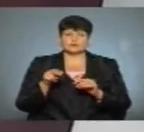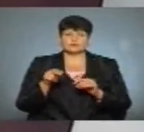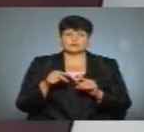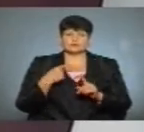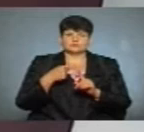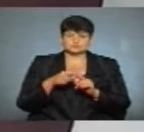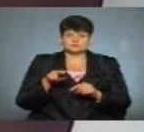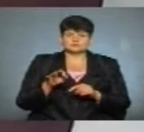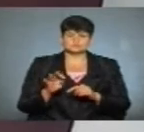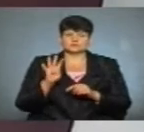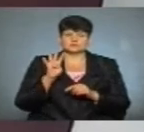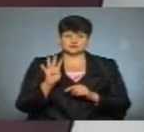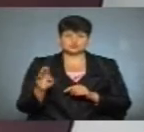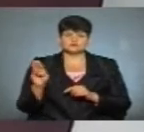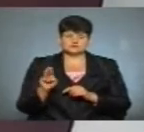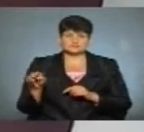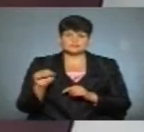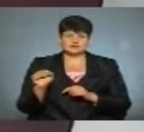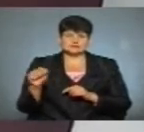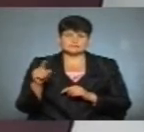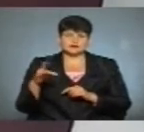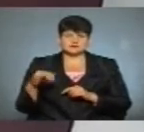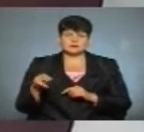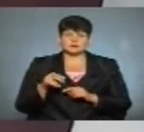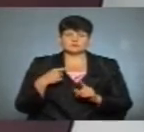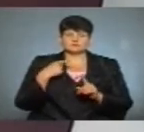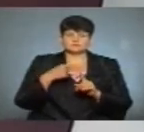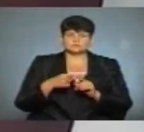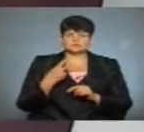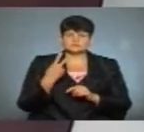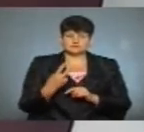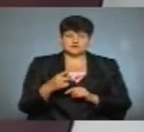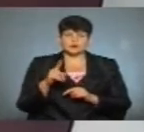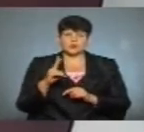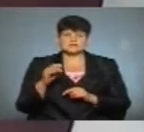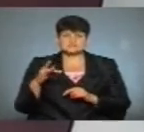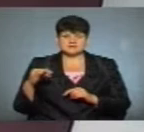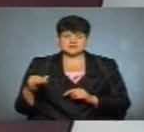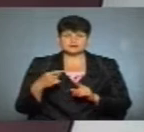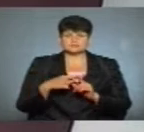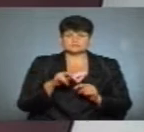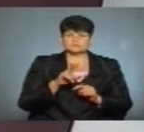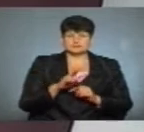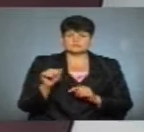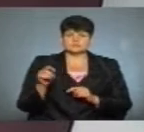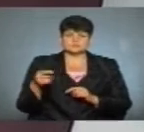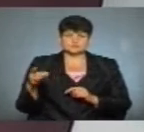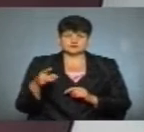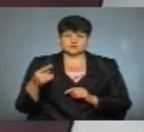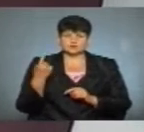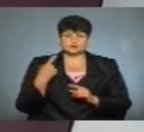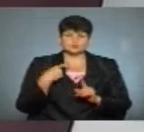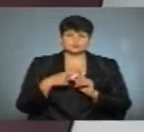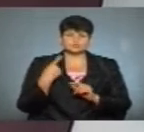у Шумському, Теребовлянському і Збаразькому районах. По 2 у Козівському і Тернопільському районах. І 1 випадок зареєстрували у